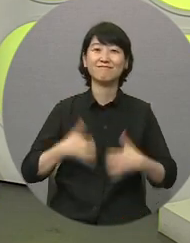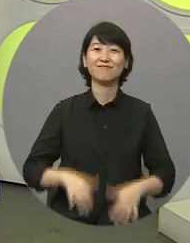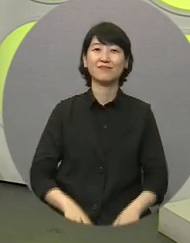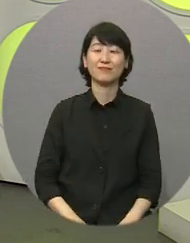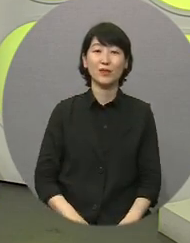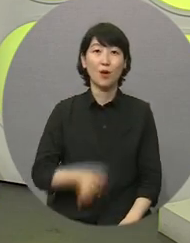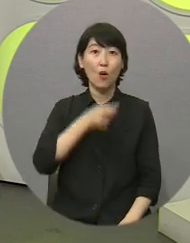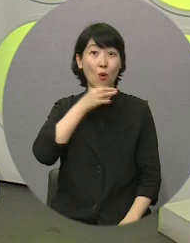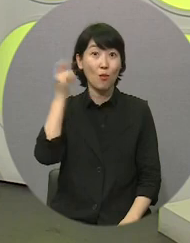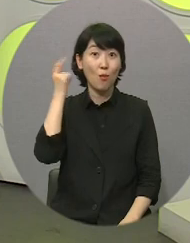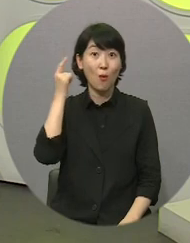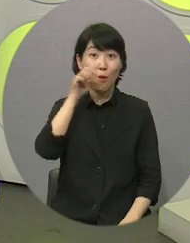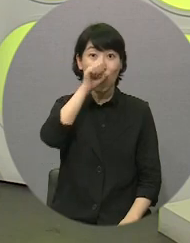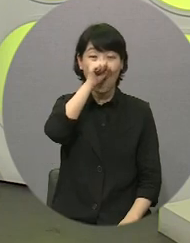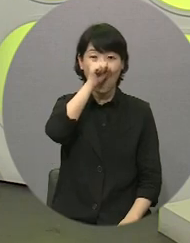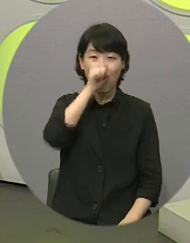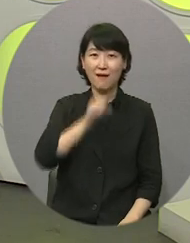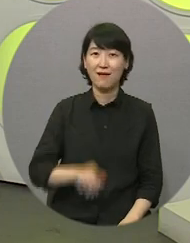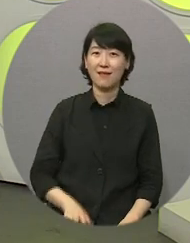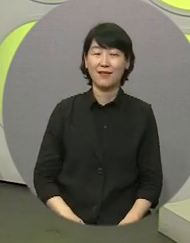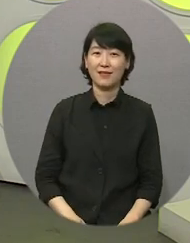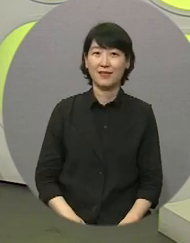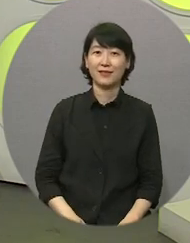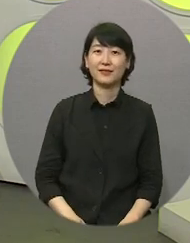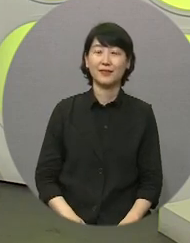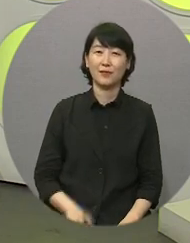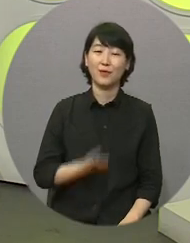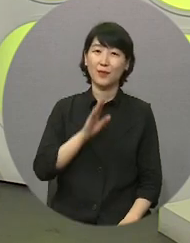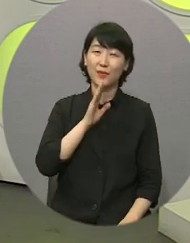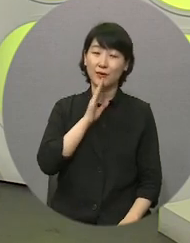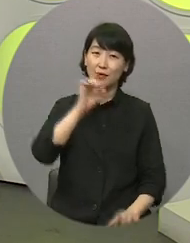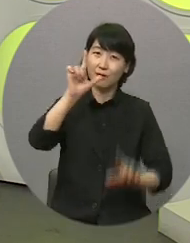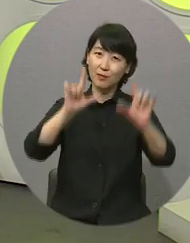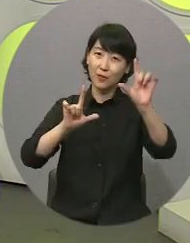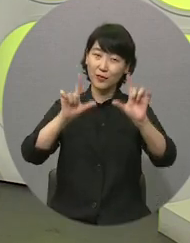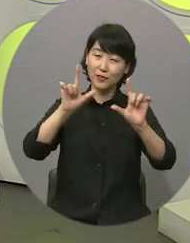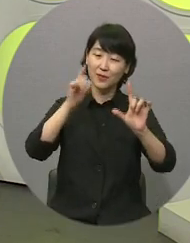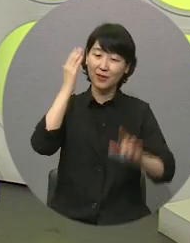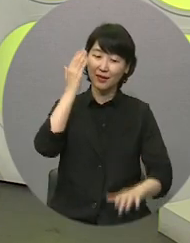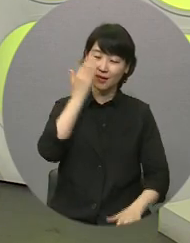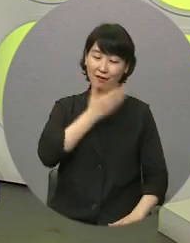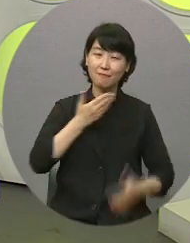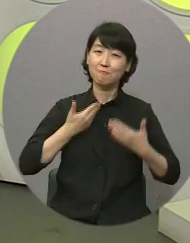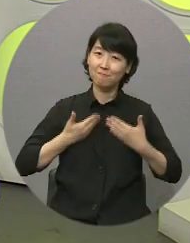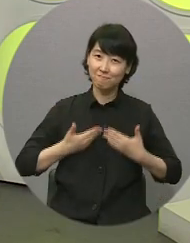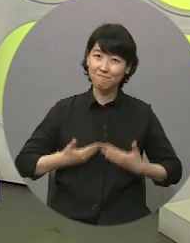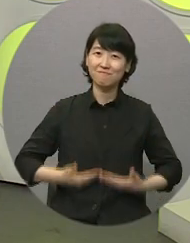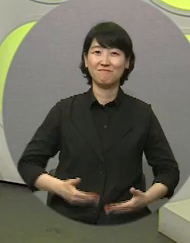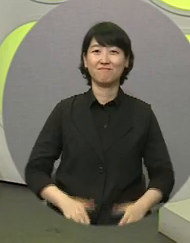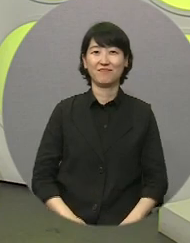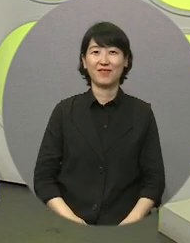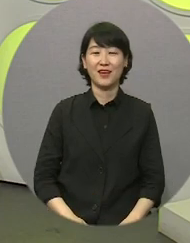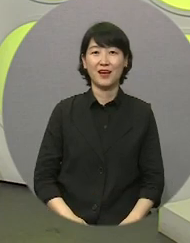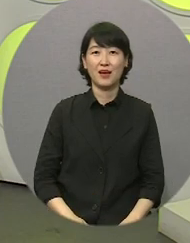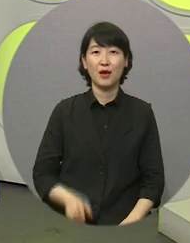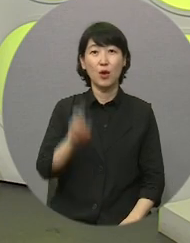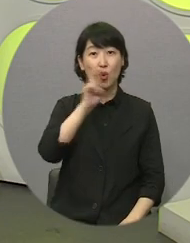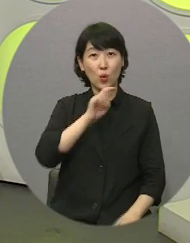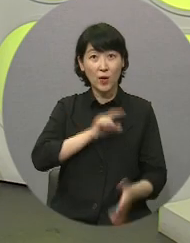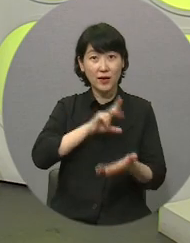목소리도 좋으시죠? 네. 예, 예. 정원 씨가 말씀하셨듯이 되게 단아하신 것 같아요. 그렇습니다. 이 노래 제목이